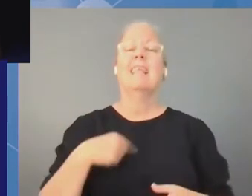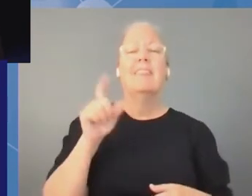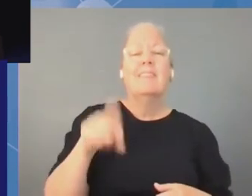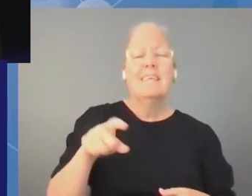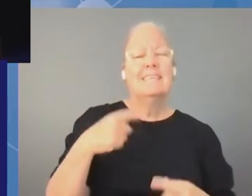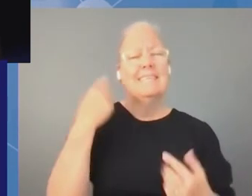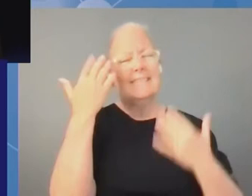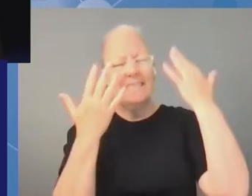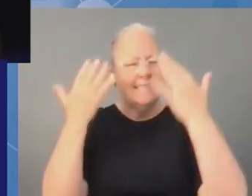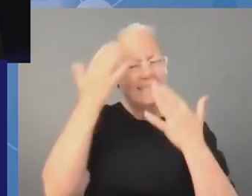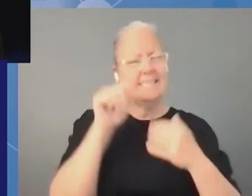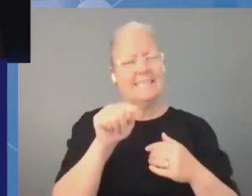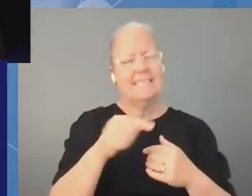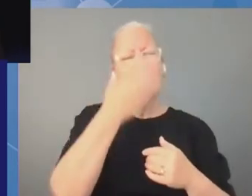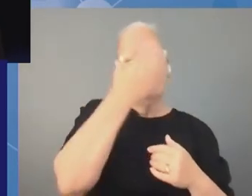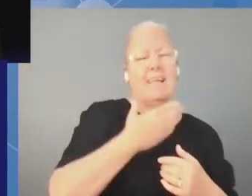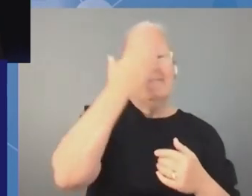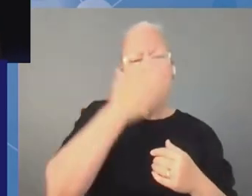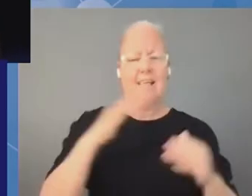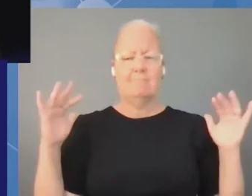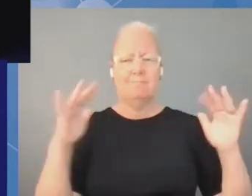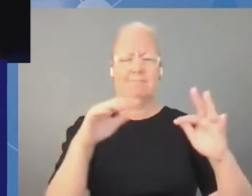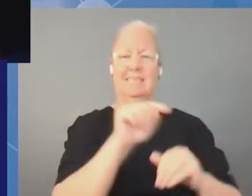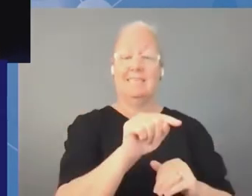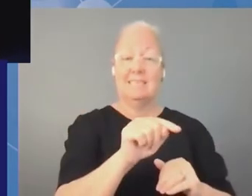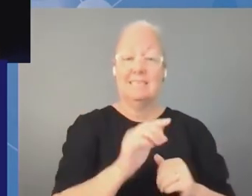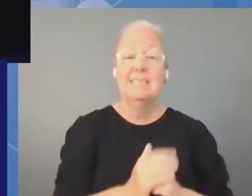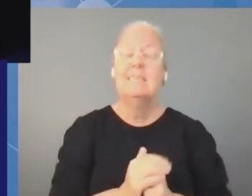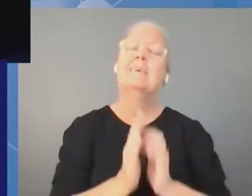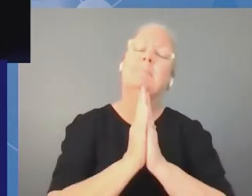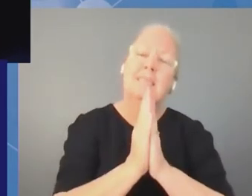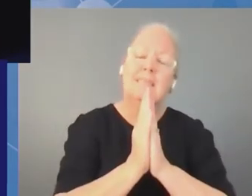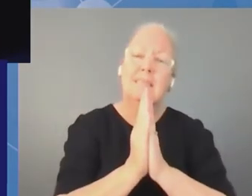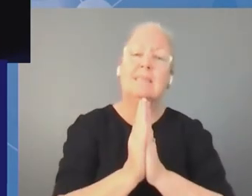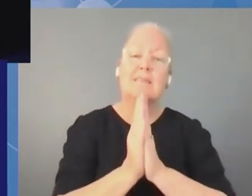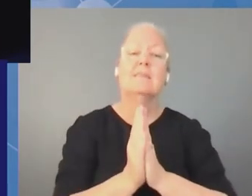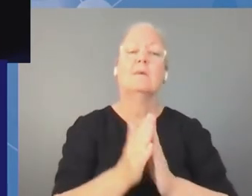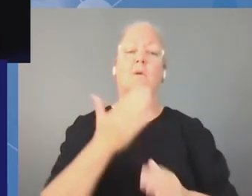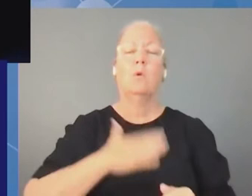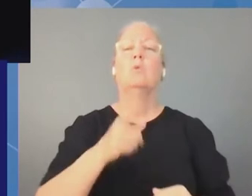是集中在 Zoom， 通过 Zoom 那边是